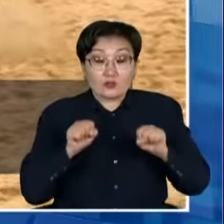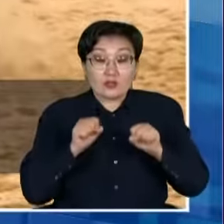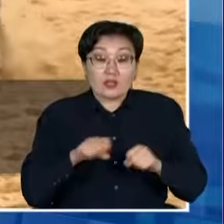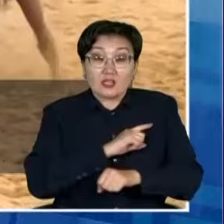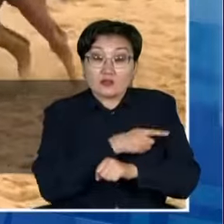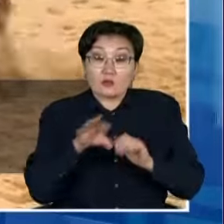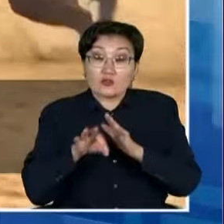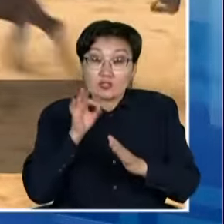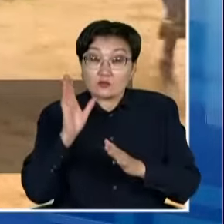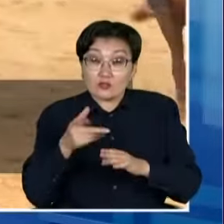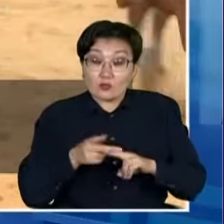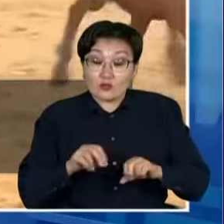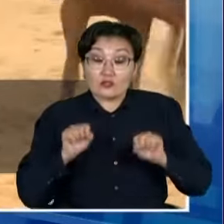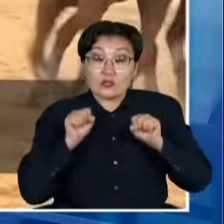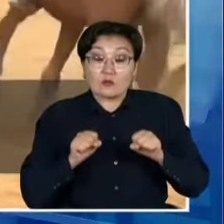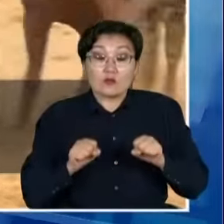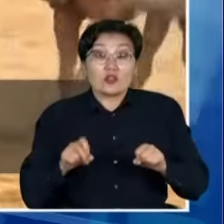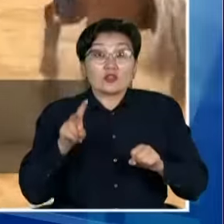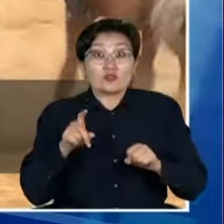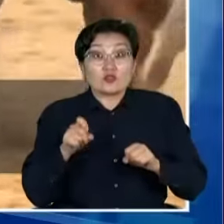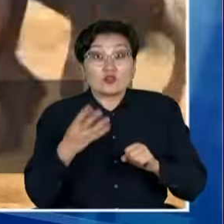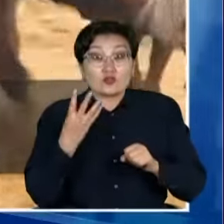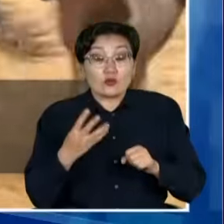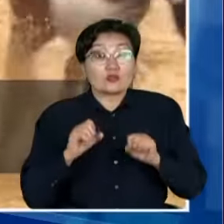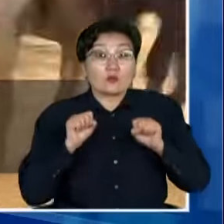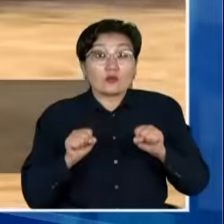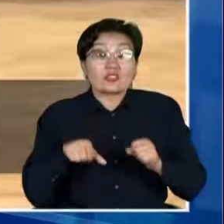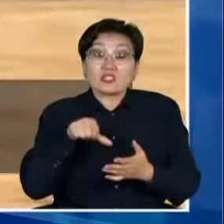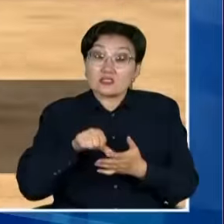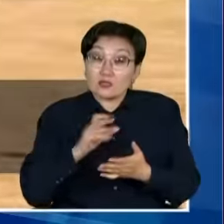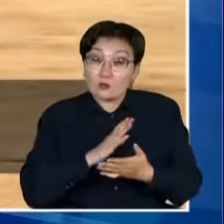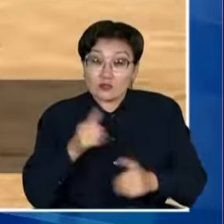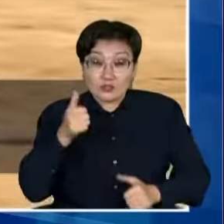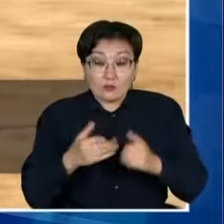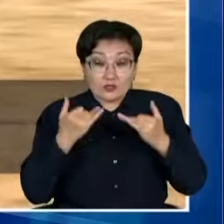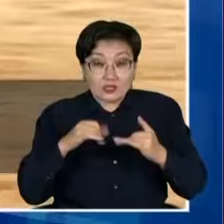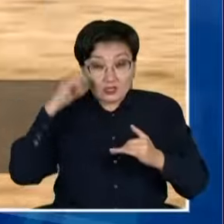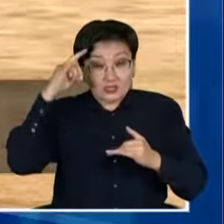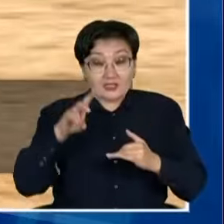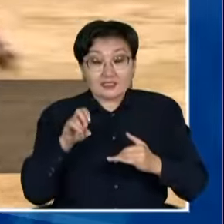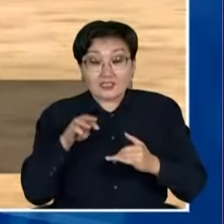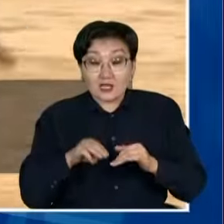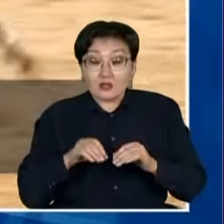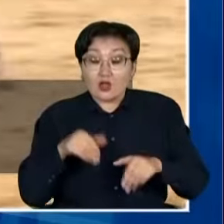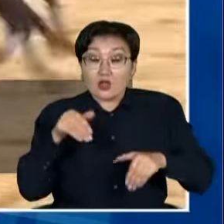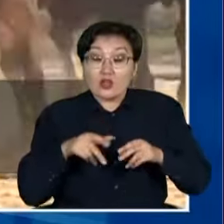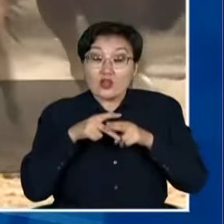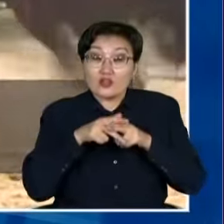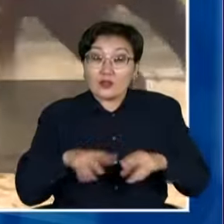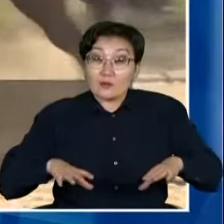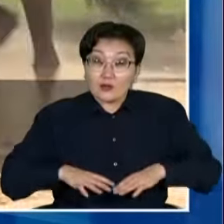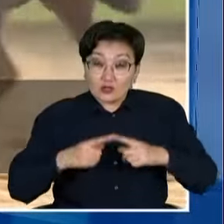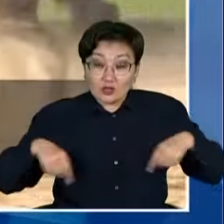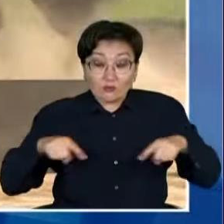мықтыны анықтайды. Бұл спорт түрінен барлығы 104 спортшы қатысып отыр. Сайыс дәл қазір Қазанат ипподромында өтіп жатыр. Көпшілік